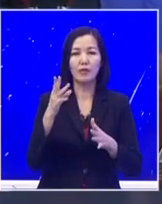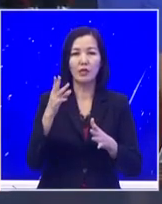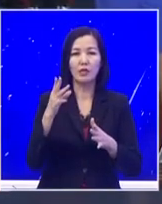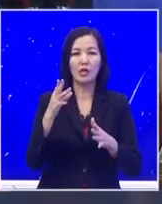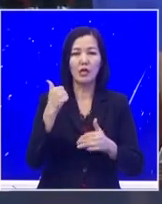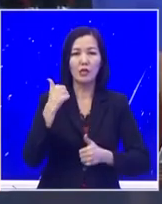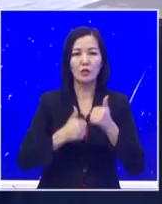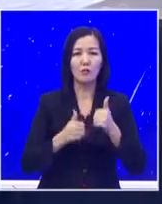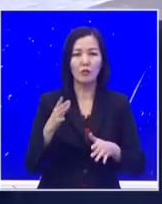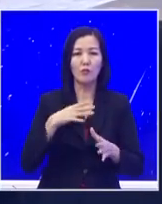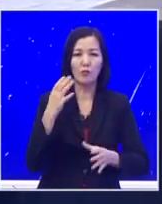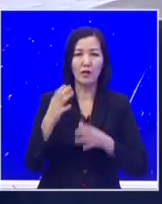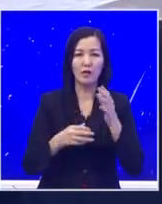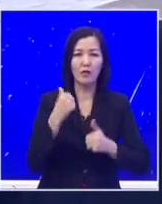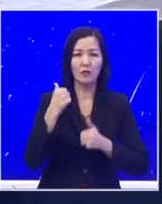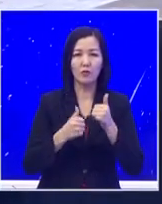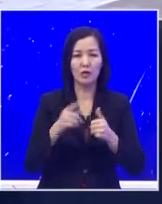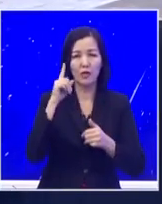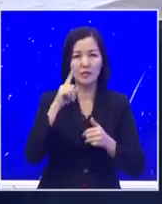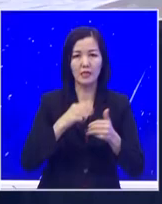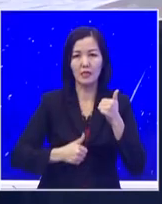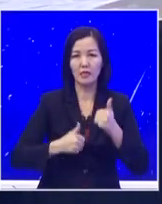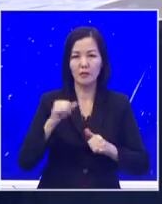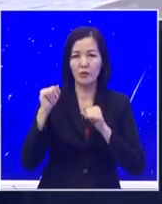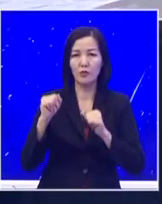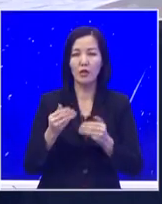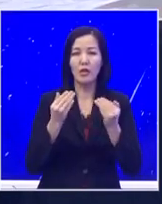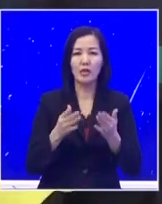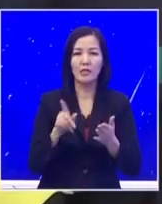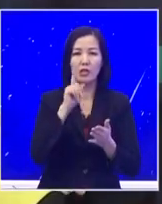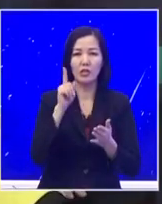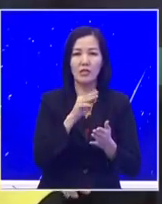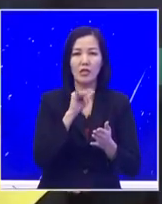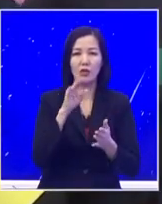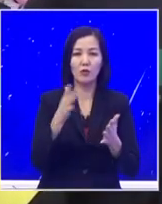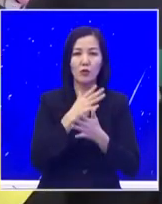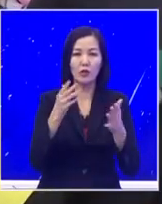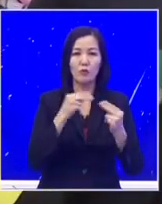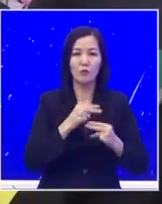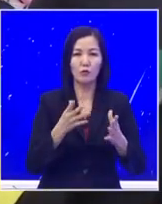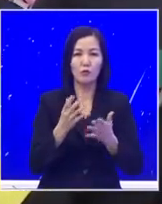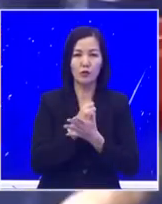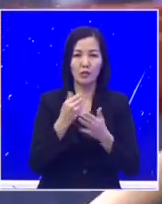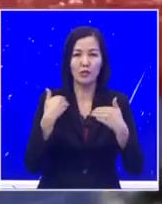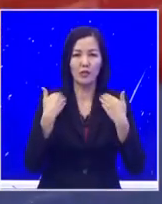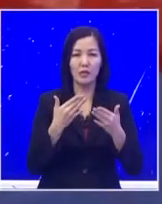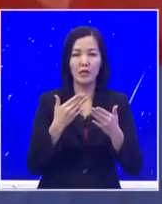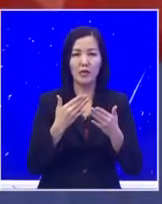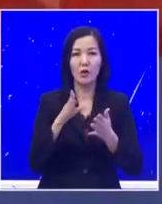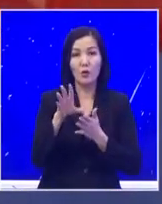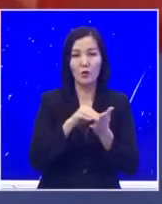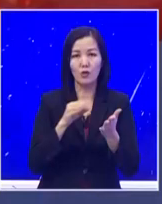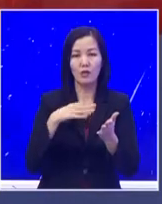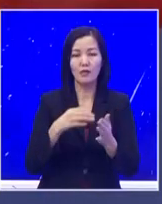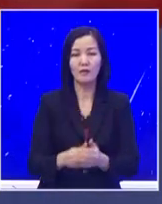чемпионы болып, халықаралық турнирлерде ел намысын абыроймен қорғады. Қазіргі жастар Жаңатаевтың үлкен спорт жолындағы жетістігіне қарап бой түзейді дейді